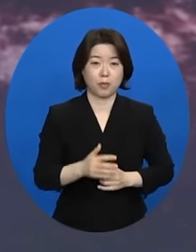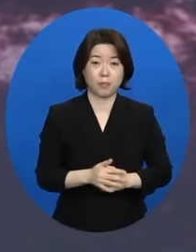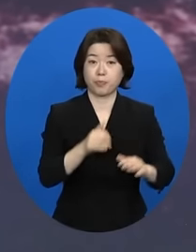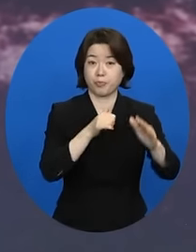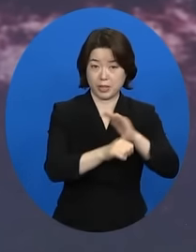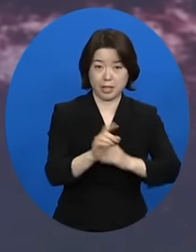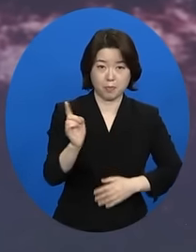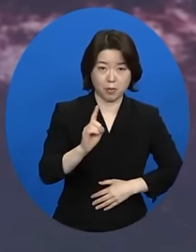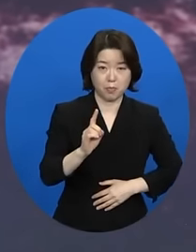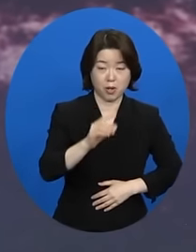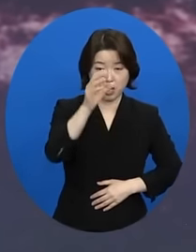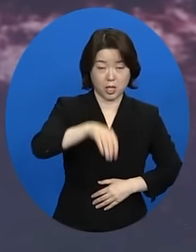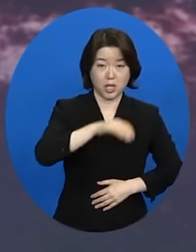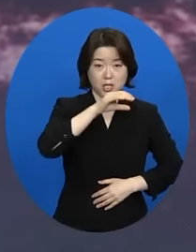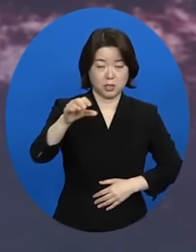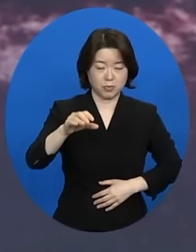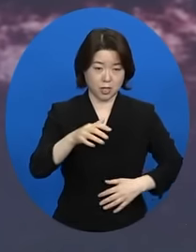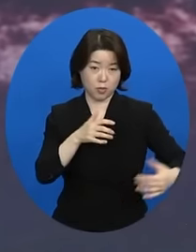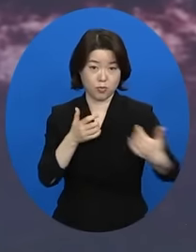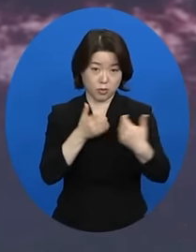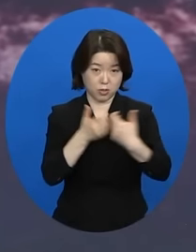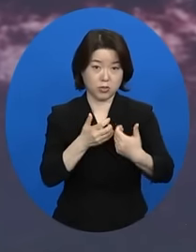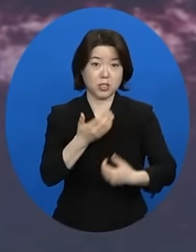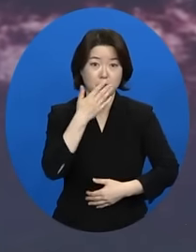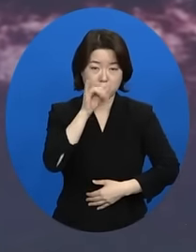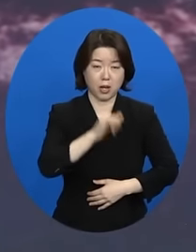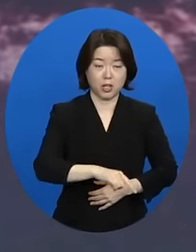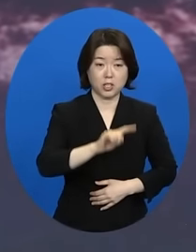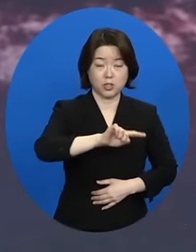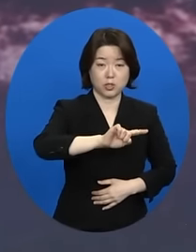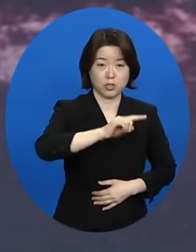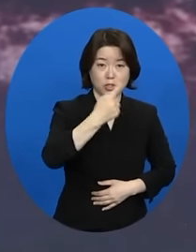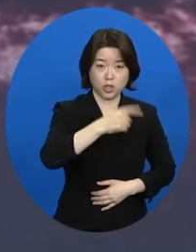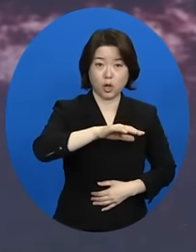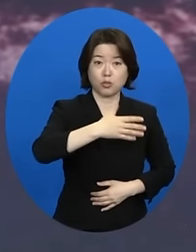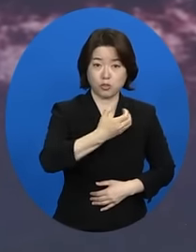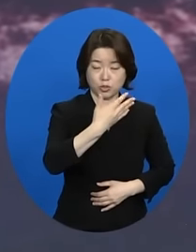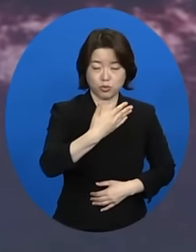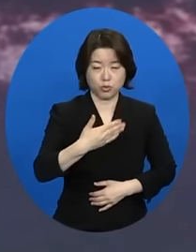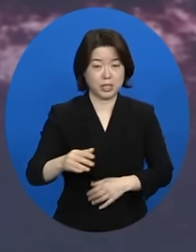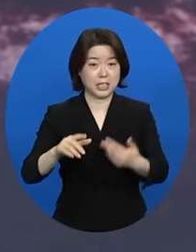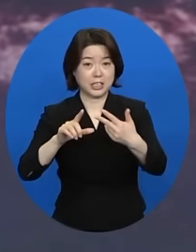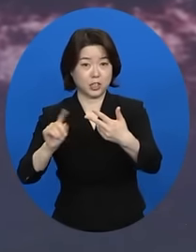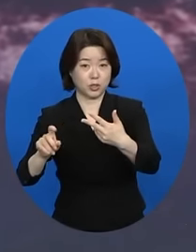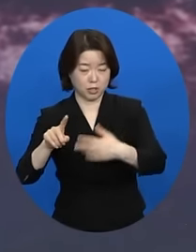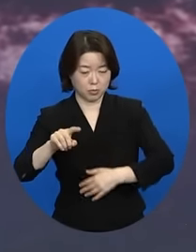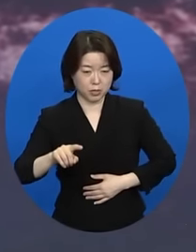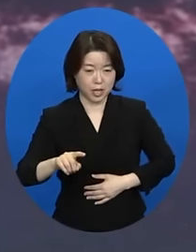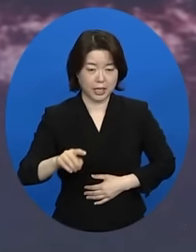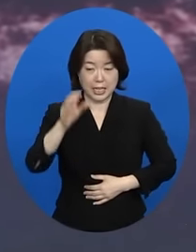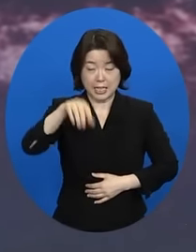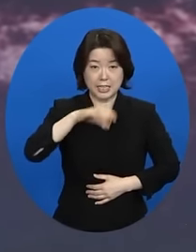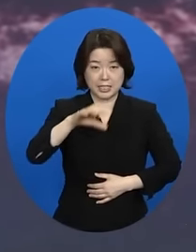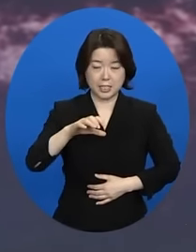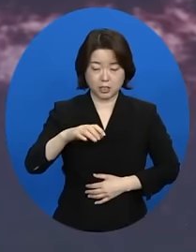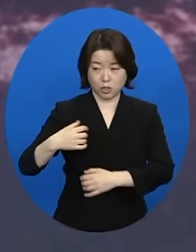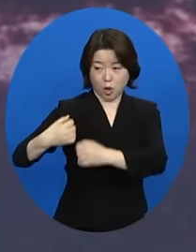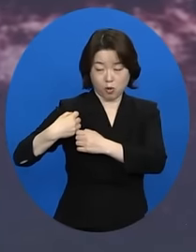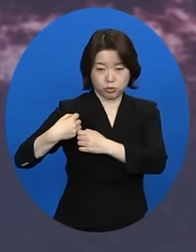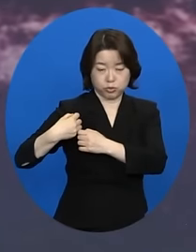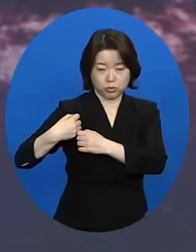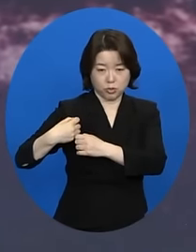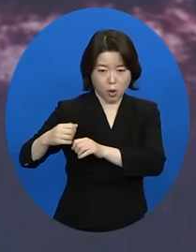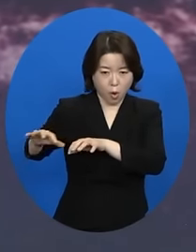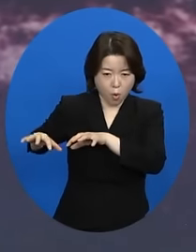대표적으로 십자군 원정을 들 수가 있습니다. 1099년 7월 15일에 십자군 원정대가 예루살렘에 도착해서 거기